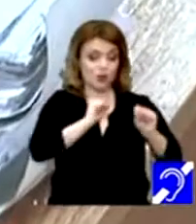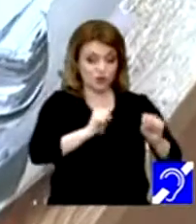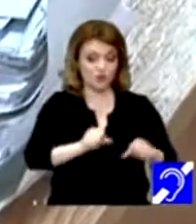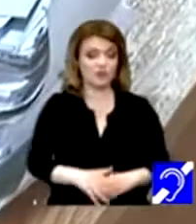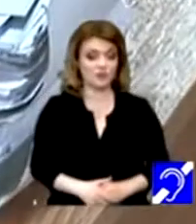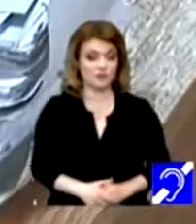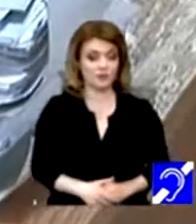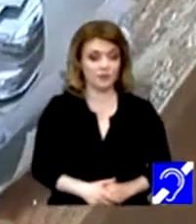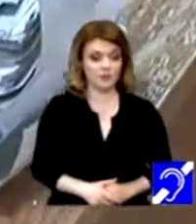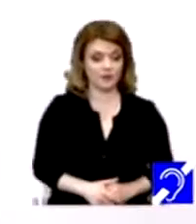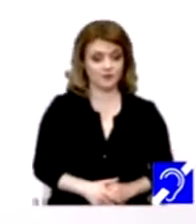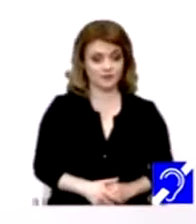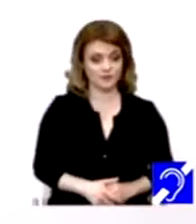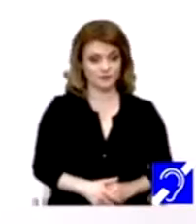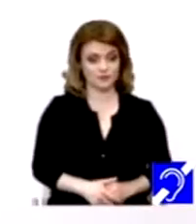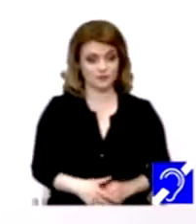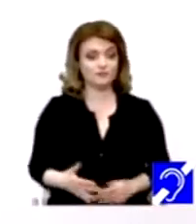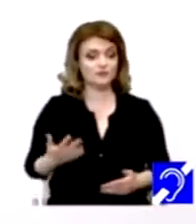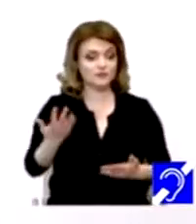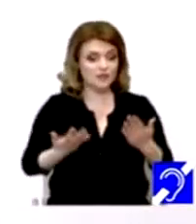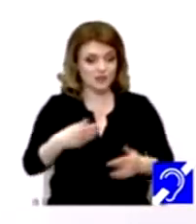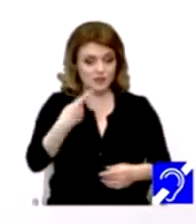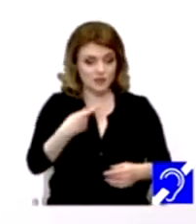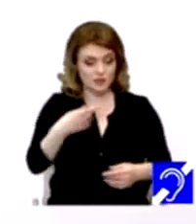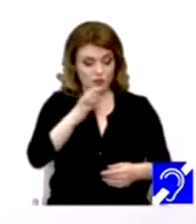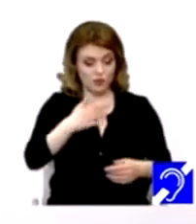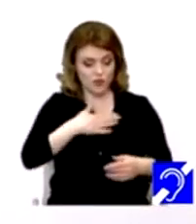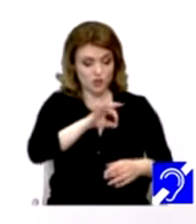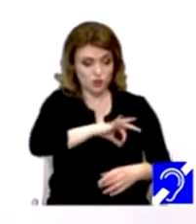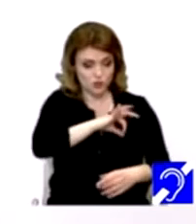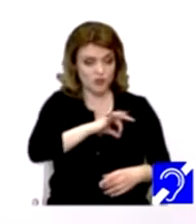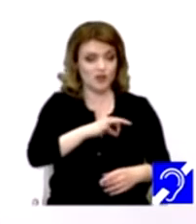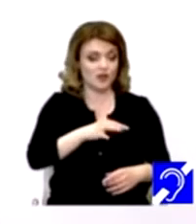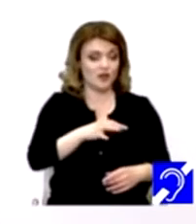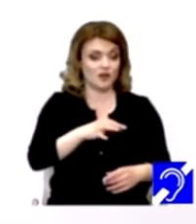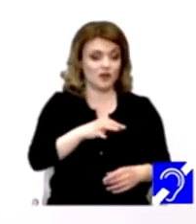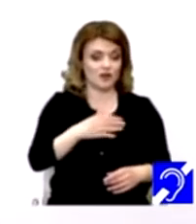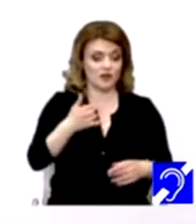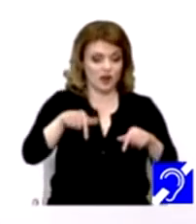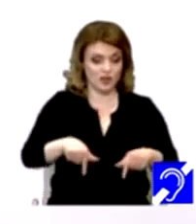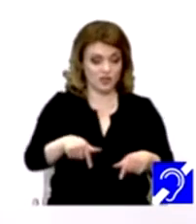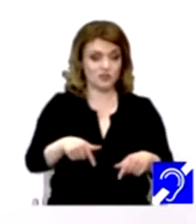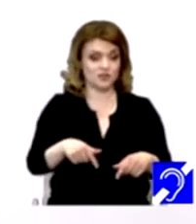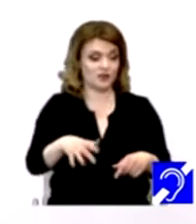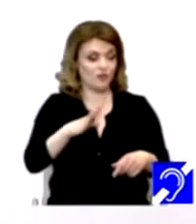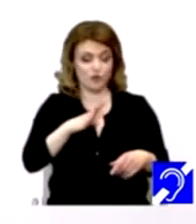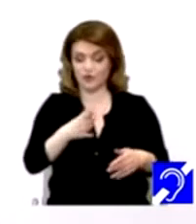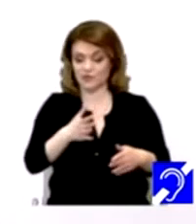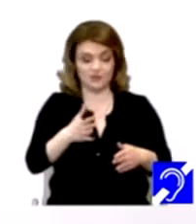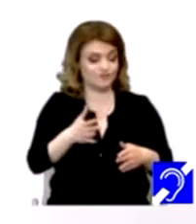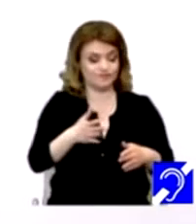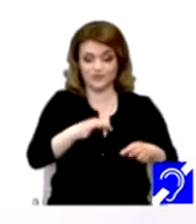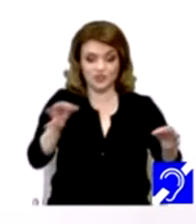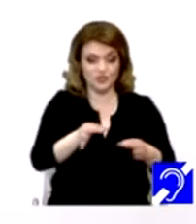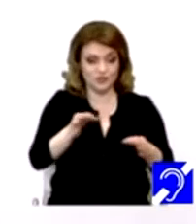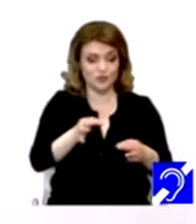lege. Califică o palmă dură dată justiției de la noi. Această palmă a fost dată și justiției și nouă cetățenilor, pentru că